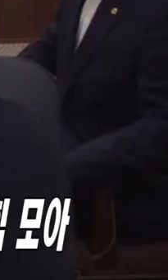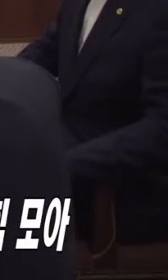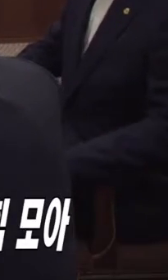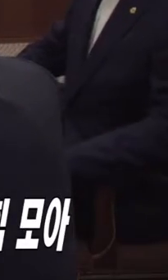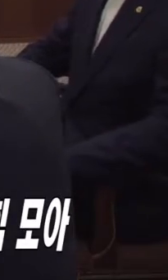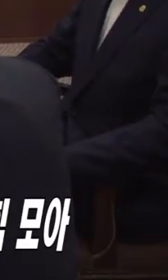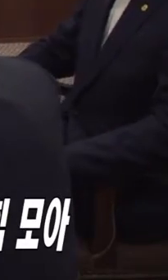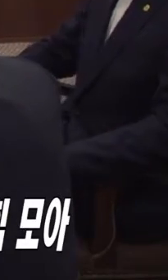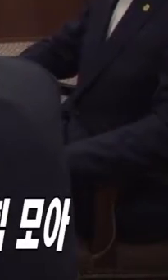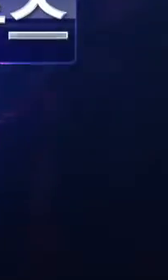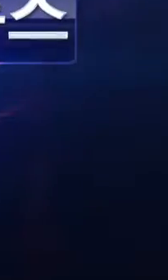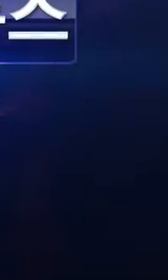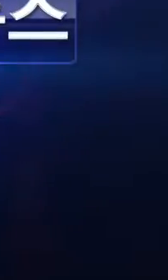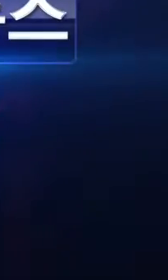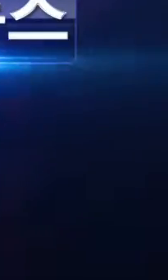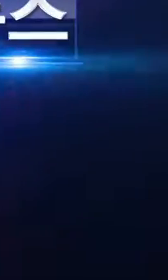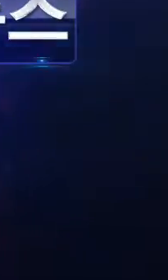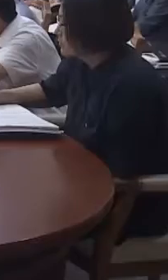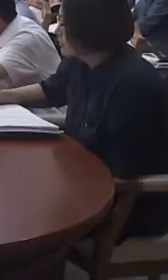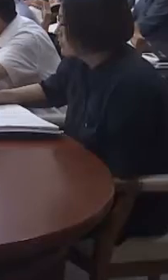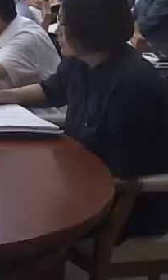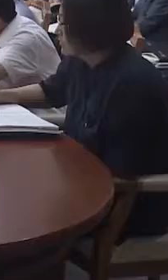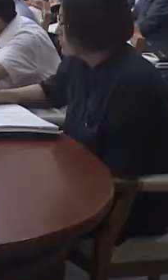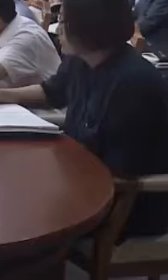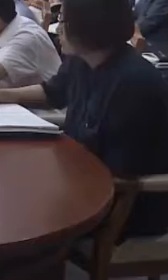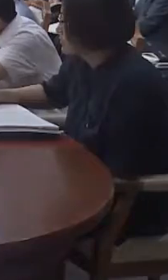공동건의문을 채택했습니다.